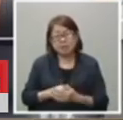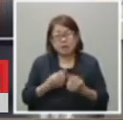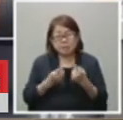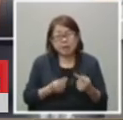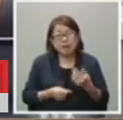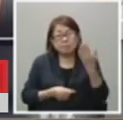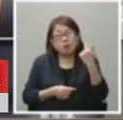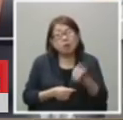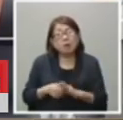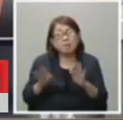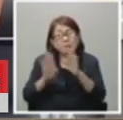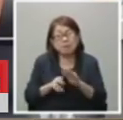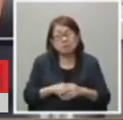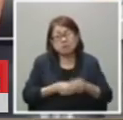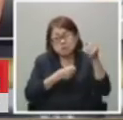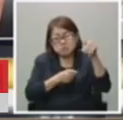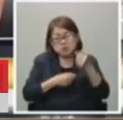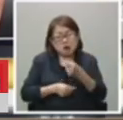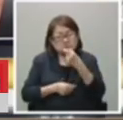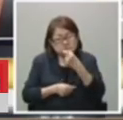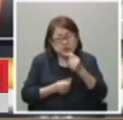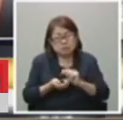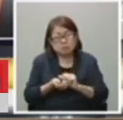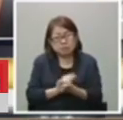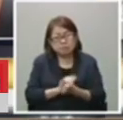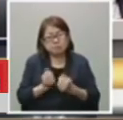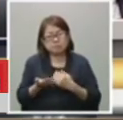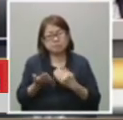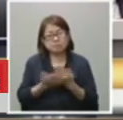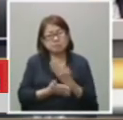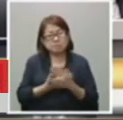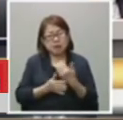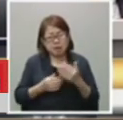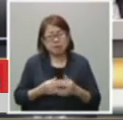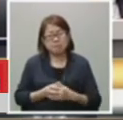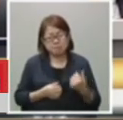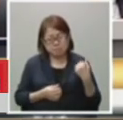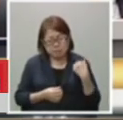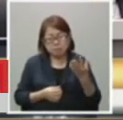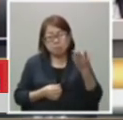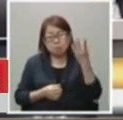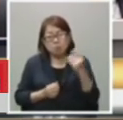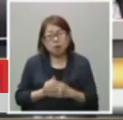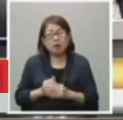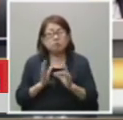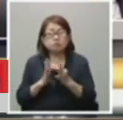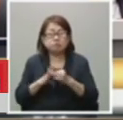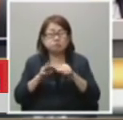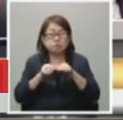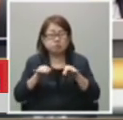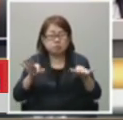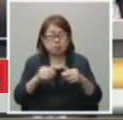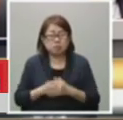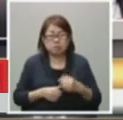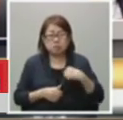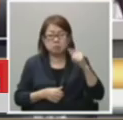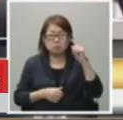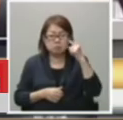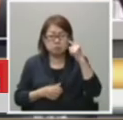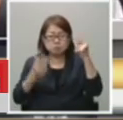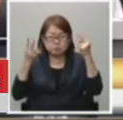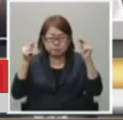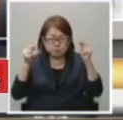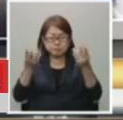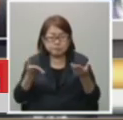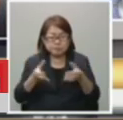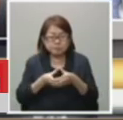ยทำในลักษณะเช่นนี้ในสังคมกลับตัวกลับใจเยอะครับเมื่อวานนี้ว่อนโลกโซเชียลผมไม่รู้ว่าท่านนายกรัฐมนตรีหรือท่าน